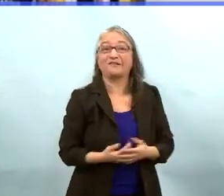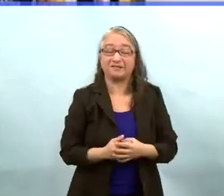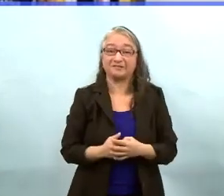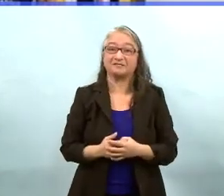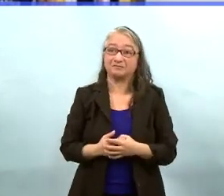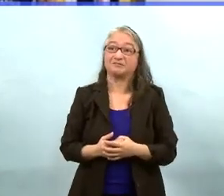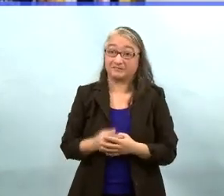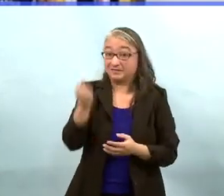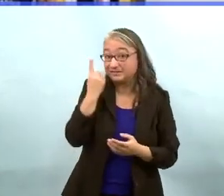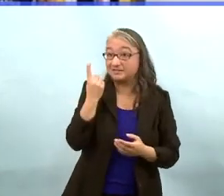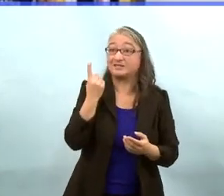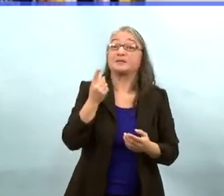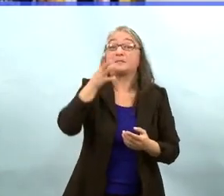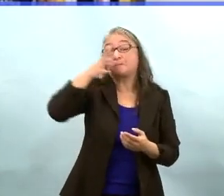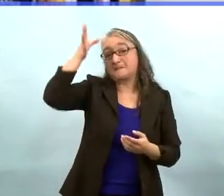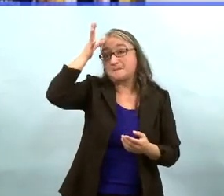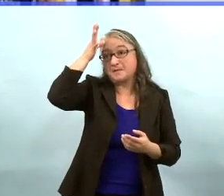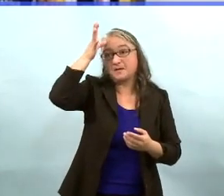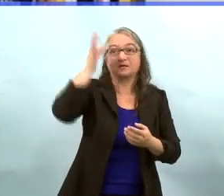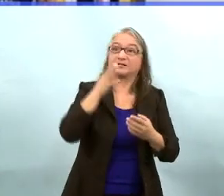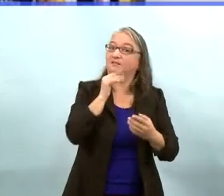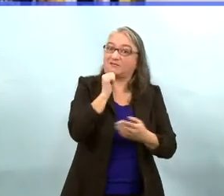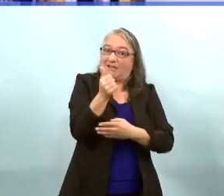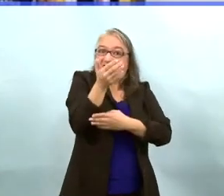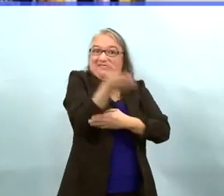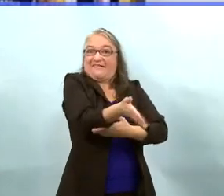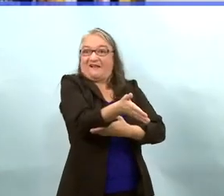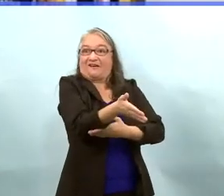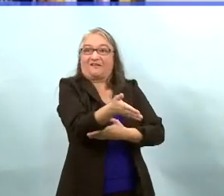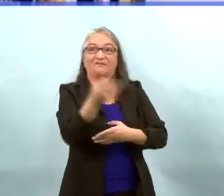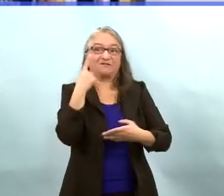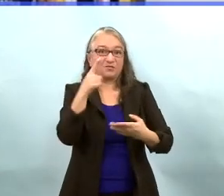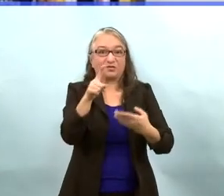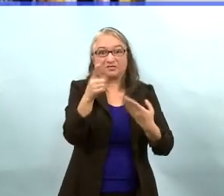sont pas présents au moment de la vaccination dans une école,